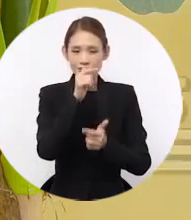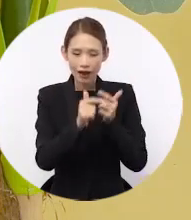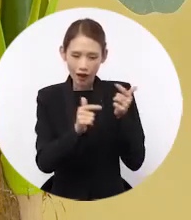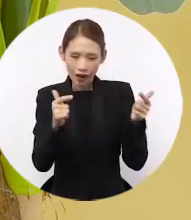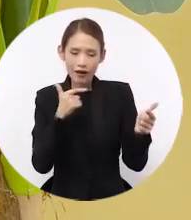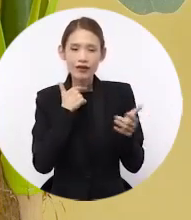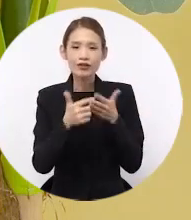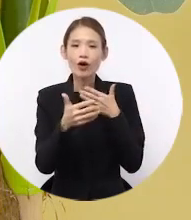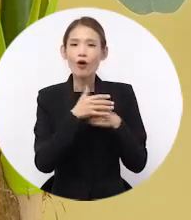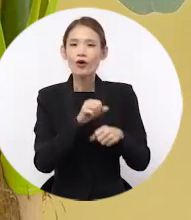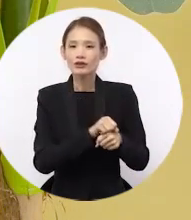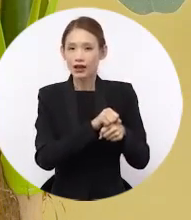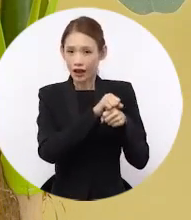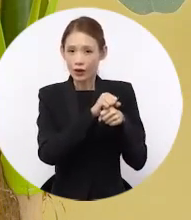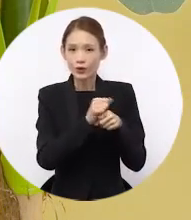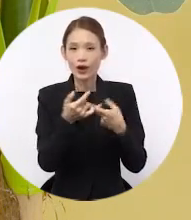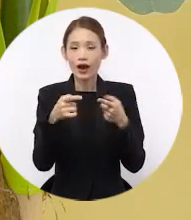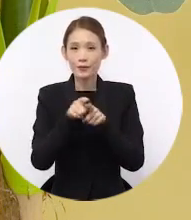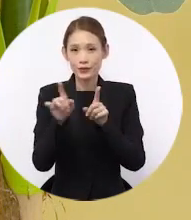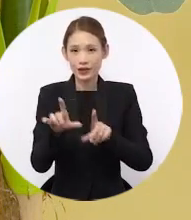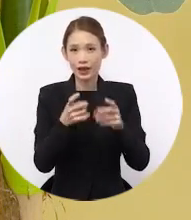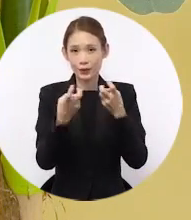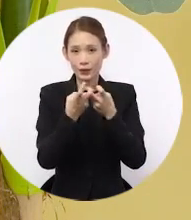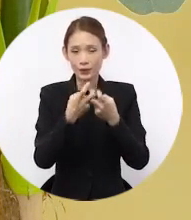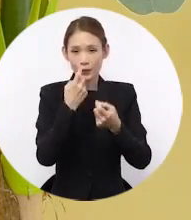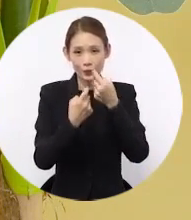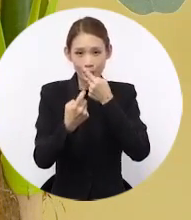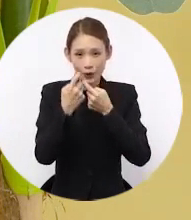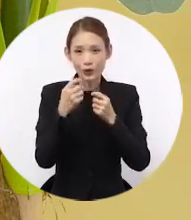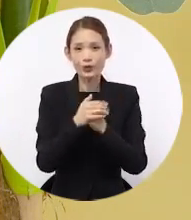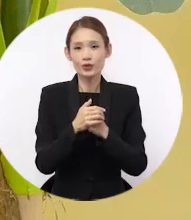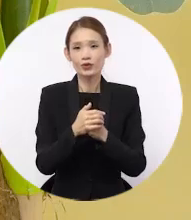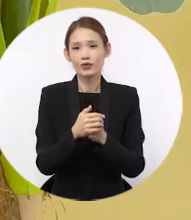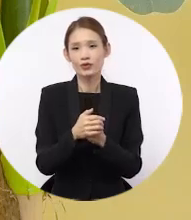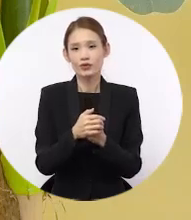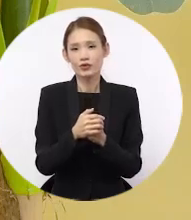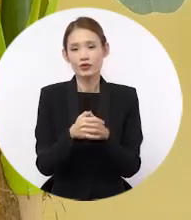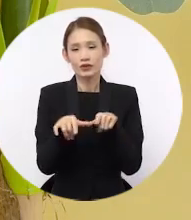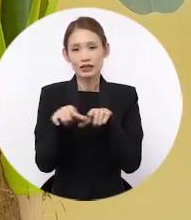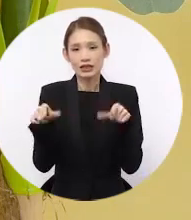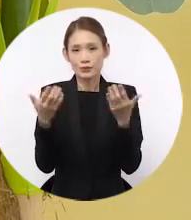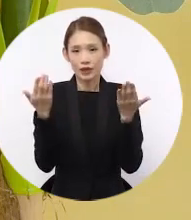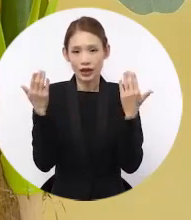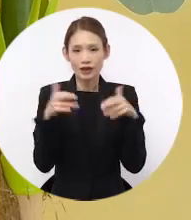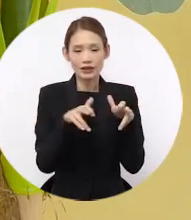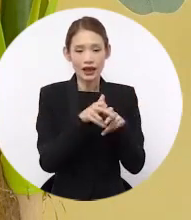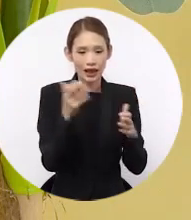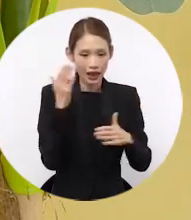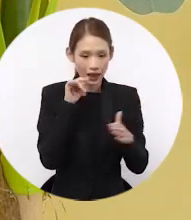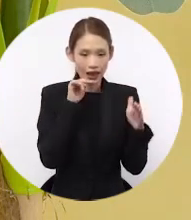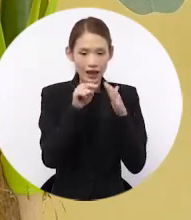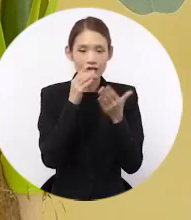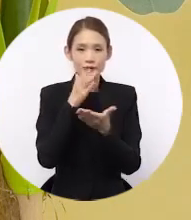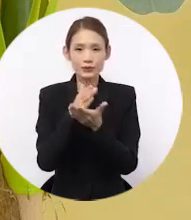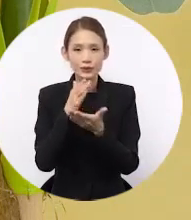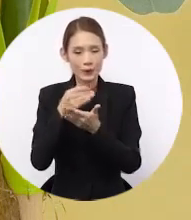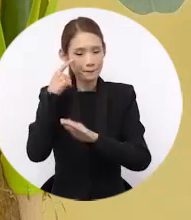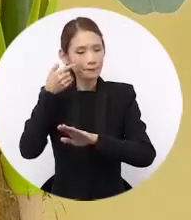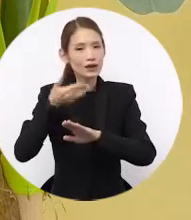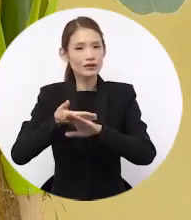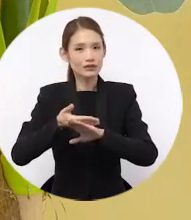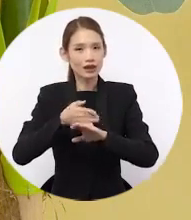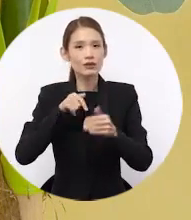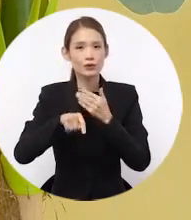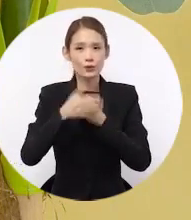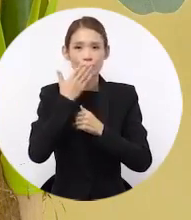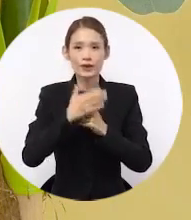다양한 경험들을 쌓고 함께 살아가는 법을 배울 수 있지 않을까. 굳이 뭐 일반 학교에 장애 학생들이 가는 게 아니라 그 반대도 생각해